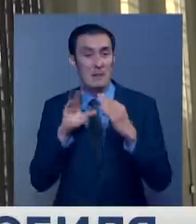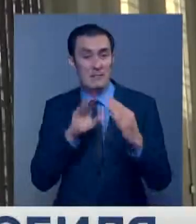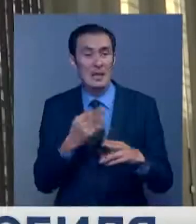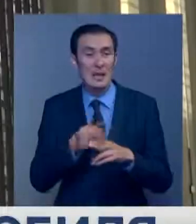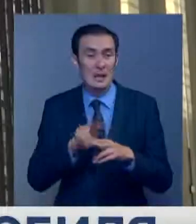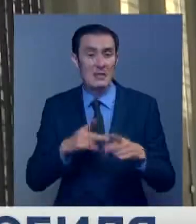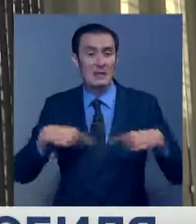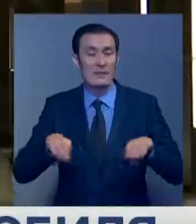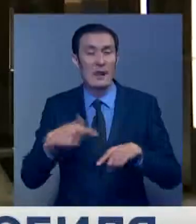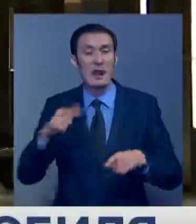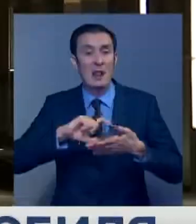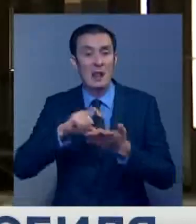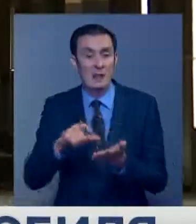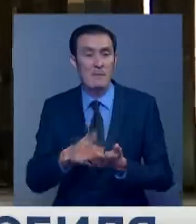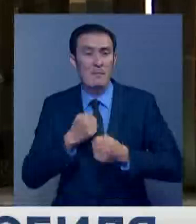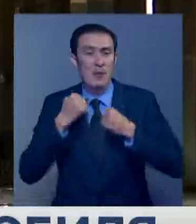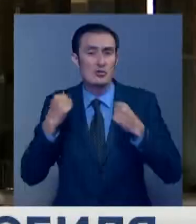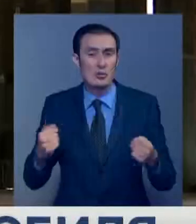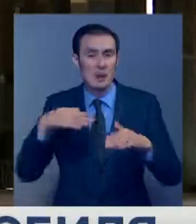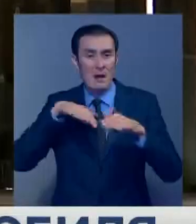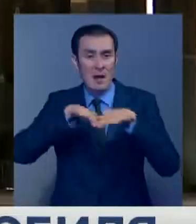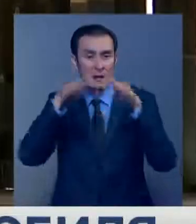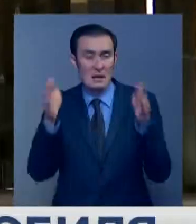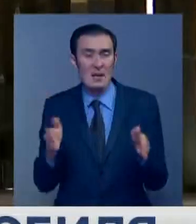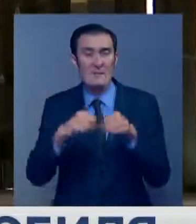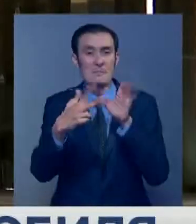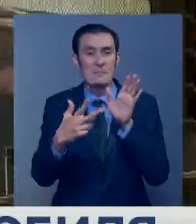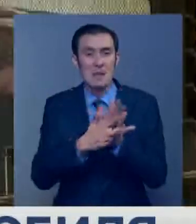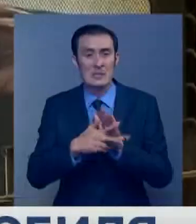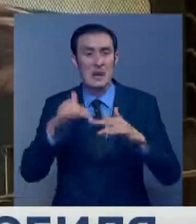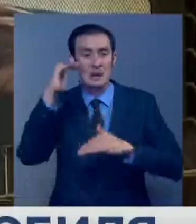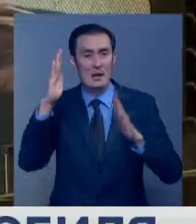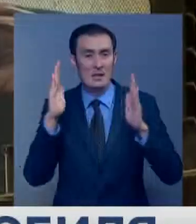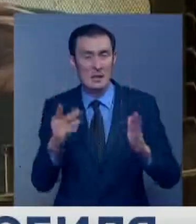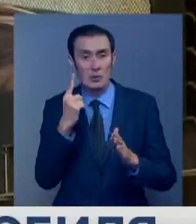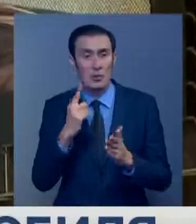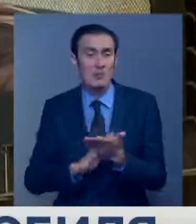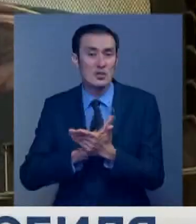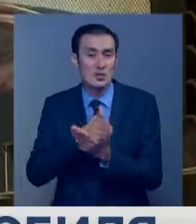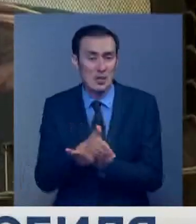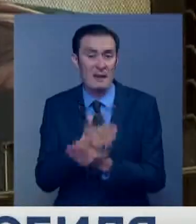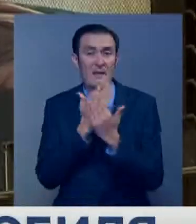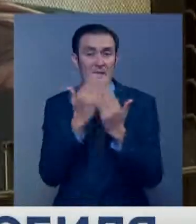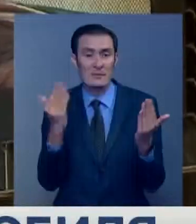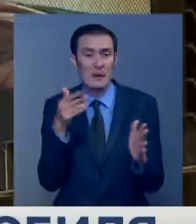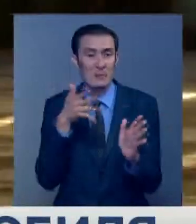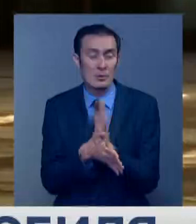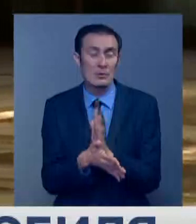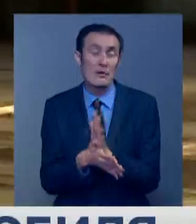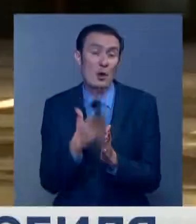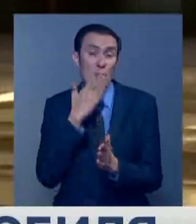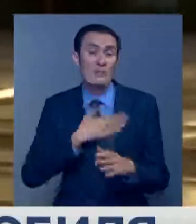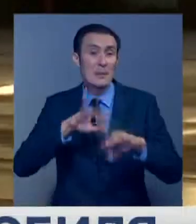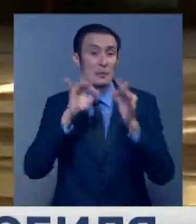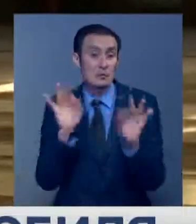этого организаторы галереи разместили в большом ангаре 18 полотен. Одно посещение импровизированной выставки обойдется любителям искусства